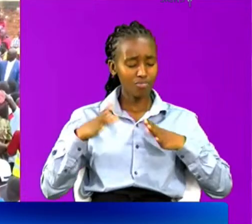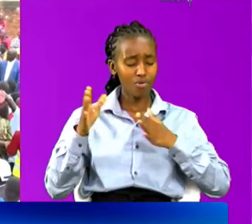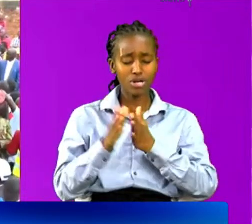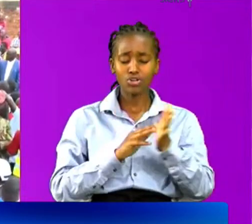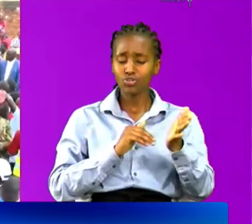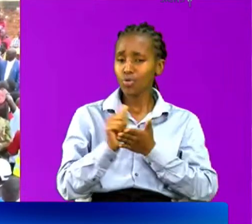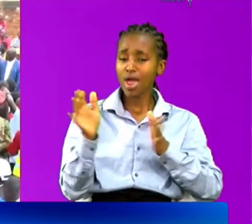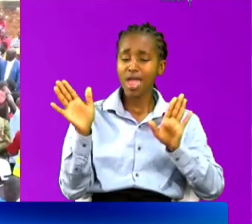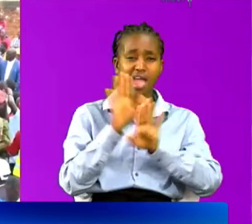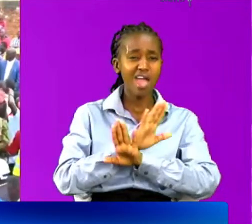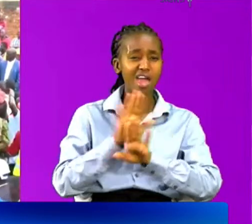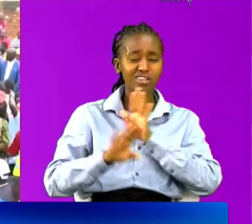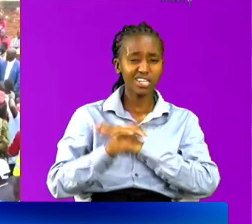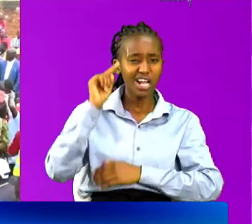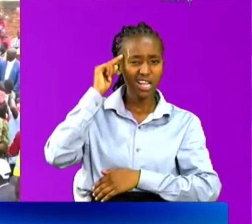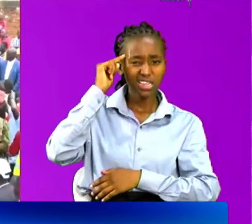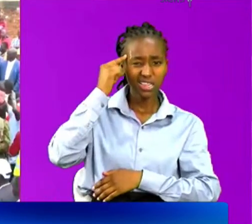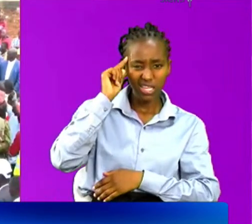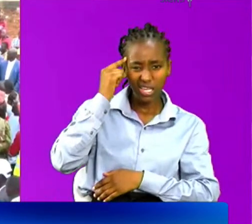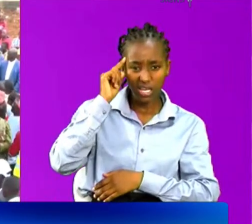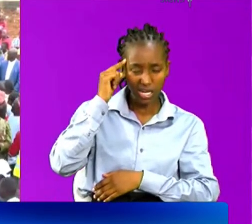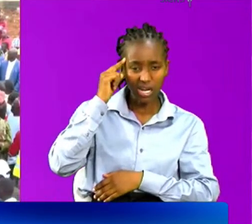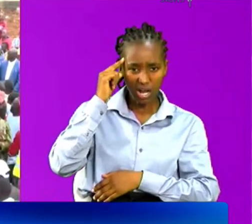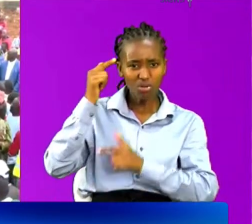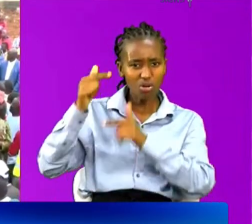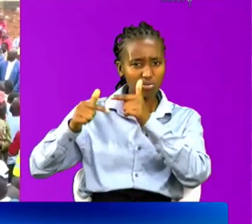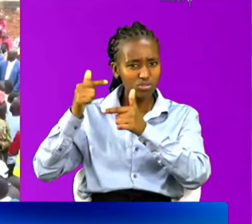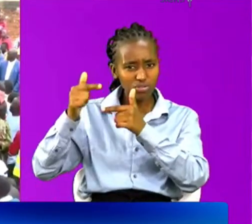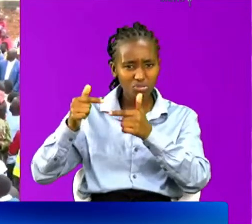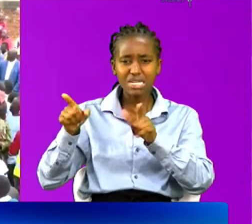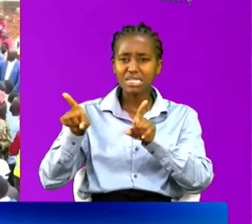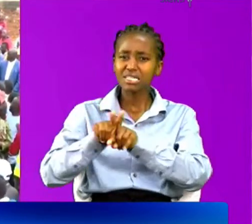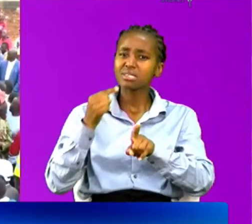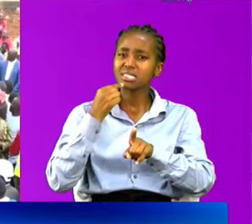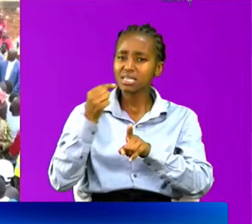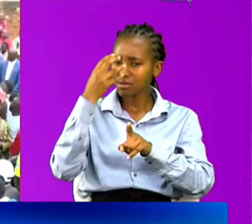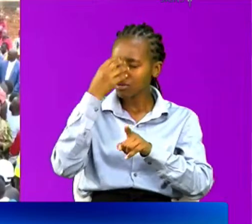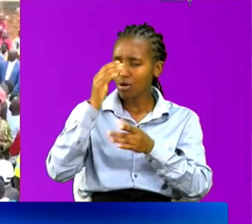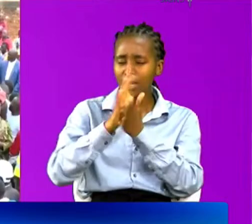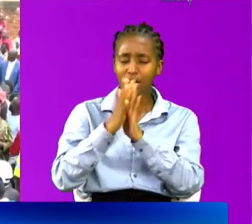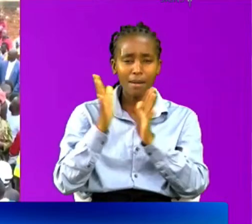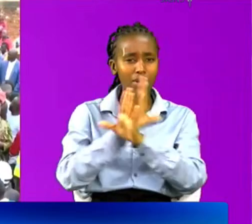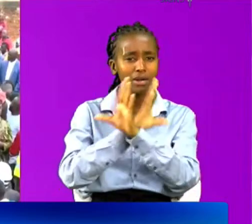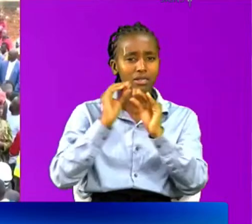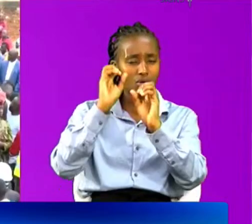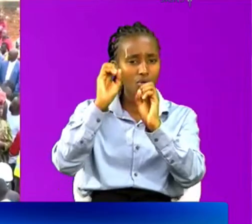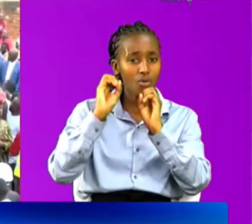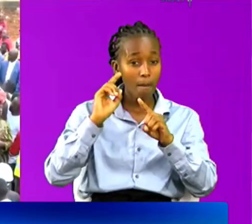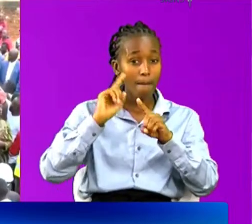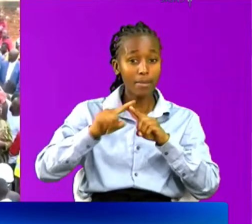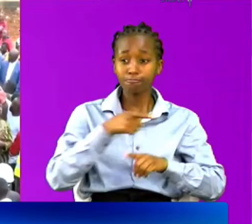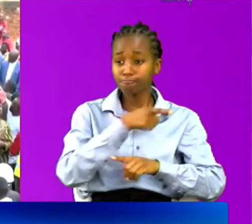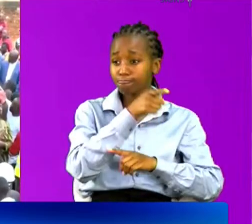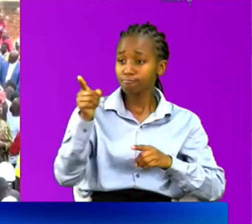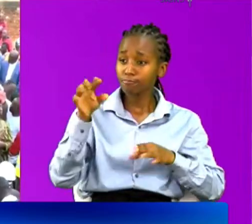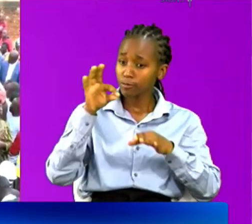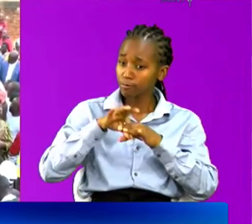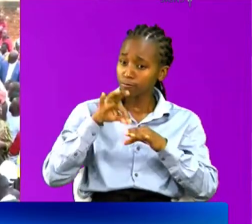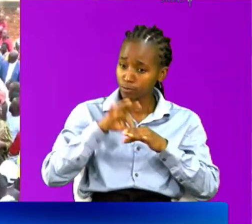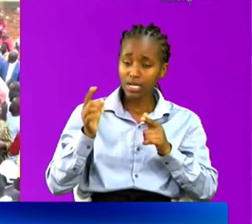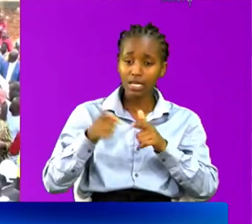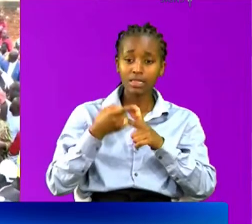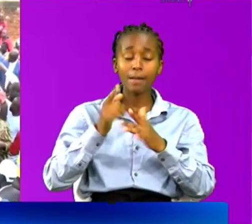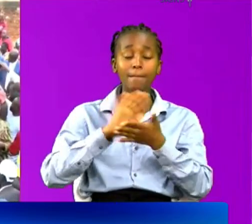Walikuwa wamesema hata kuwa rais akakuwa kwa sababu ya Mwenyezi Mungu na kura yenu. Kweli ama uongo? Wakafikiria ile